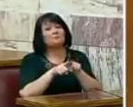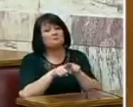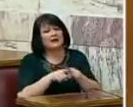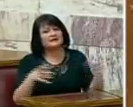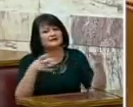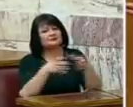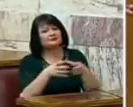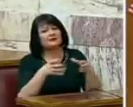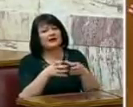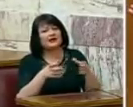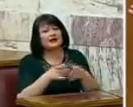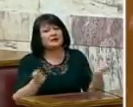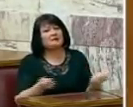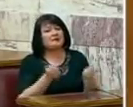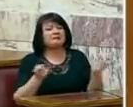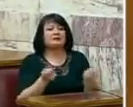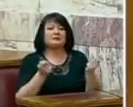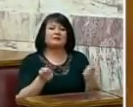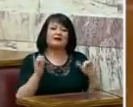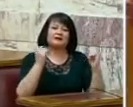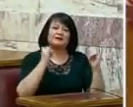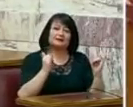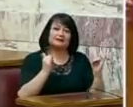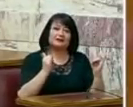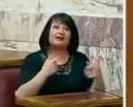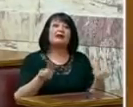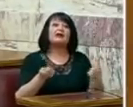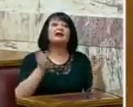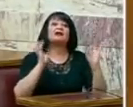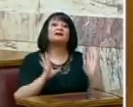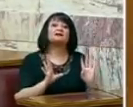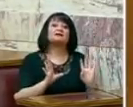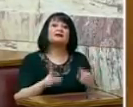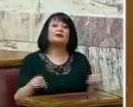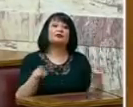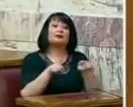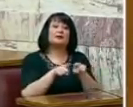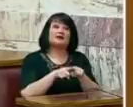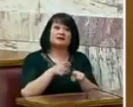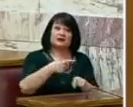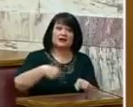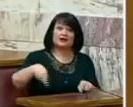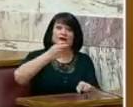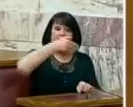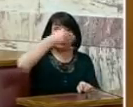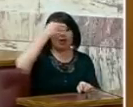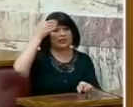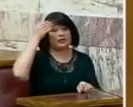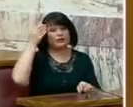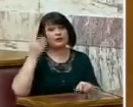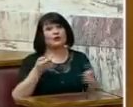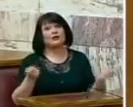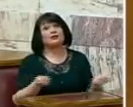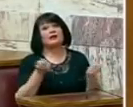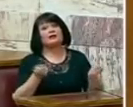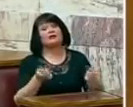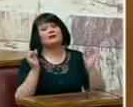Δεν κάνετε τίποτα. Είστε πεντακάθαροι. Είστε αγνοί και αμόλυντοι σαν το...